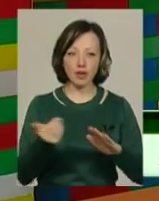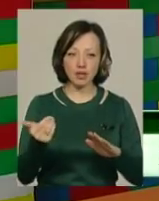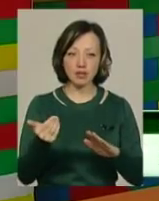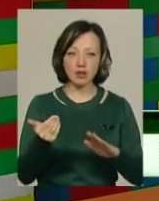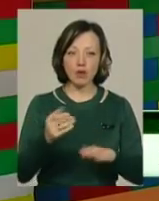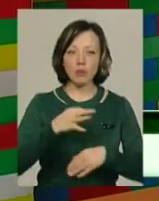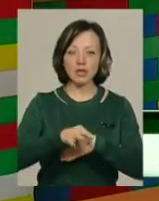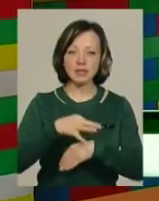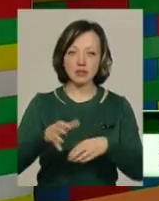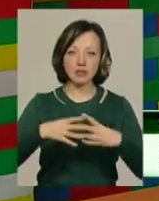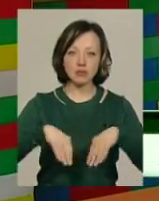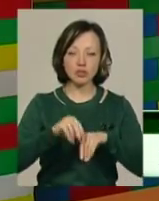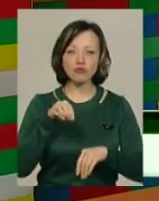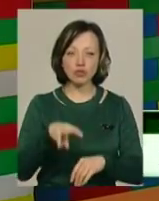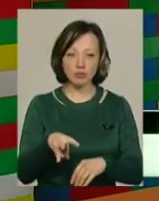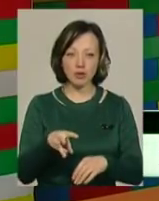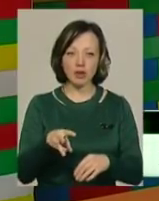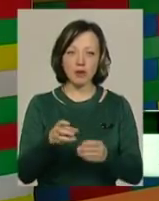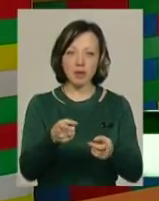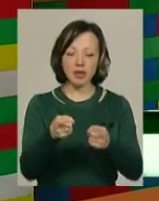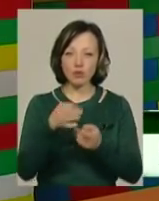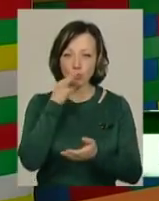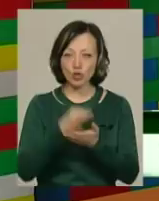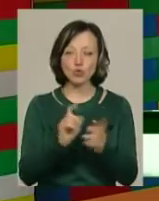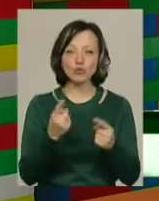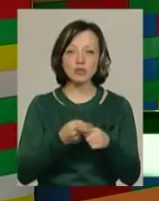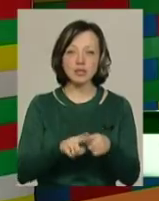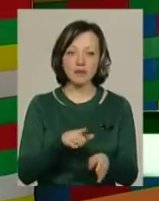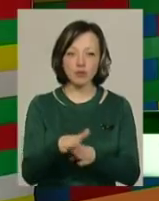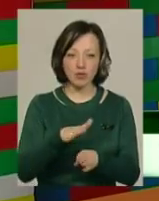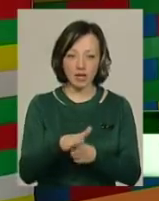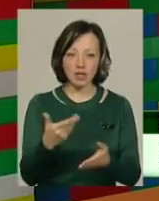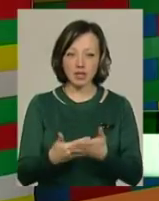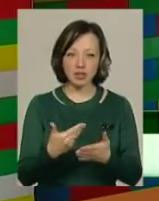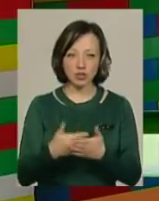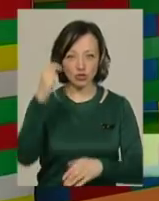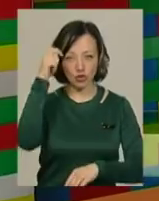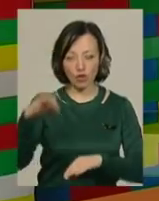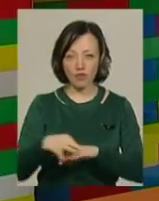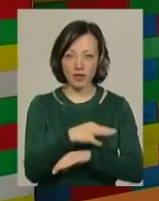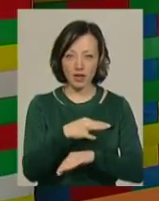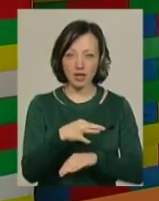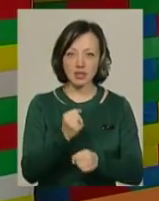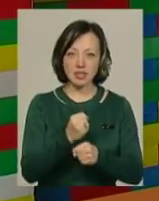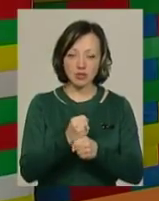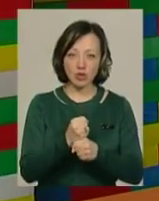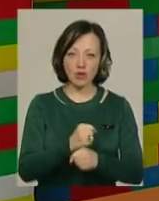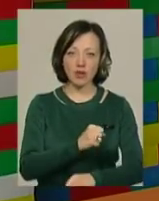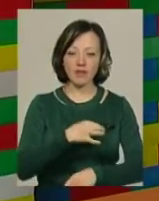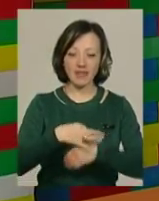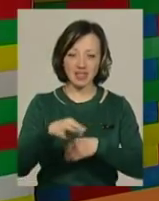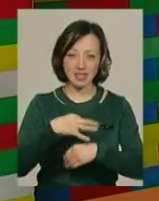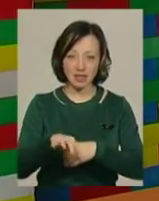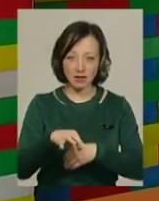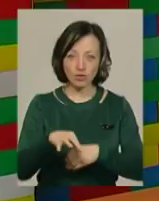по насильству в сім'ї, ніж ми притягнули до відповідальності. Чому це відбувається? Тому що, наприклад, чоловік здійснює якісь фізичні дії